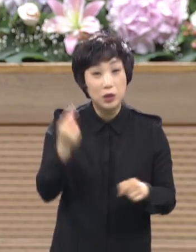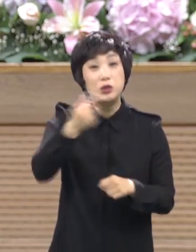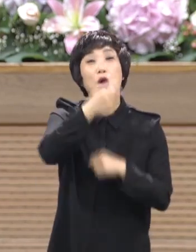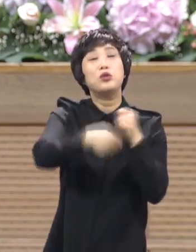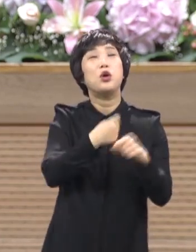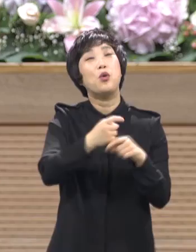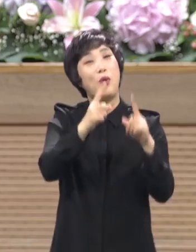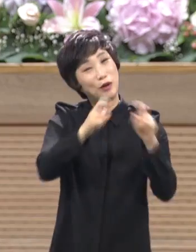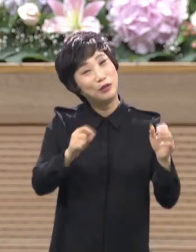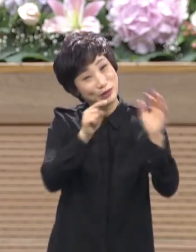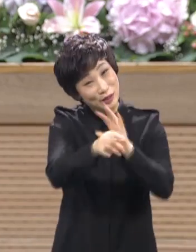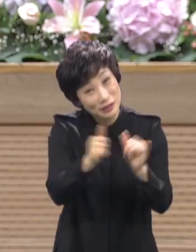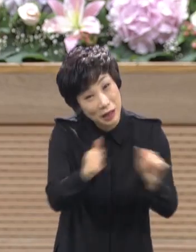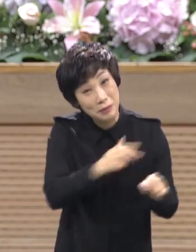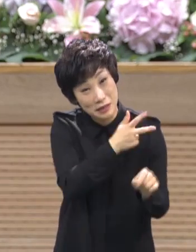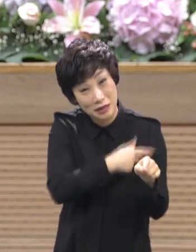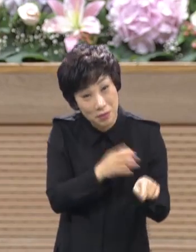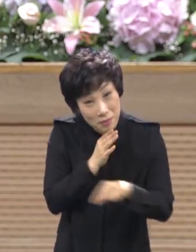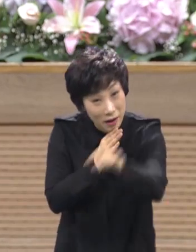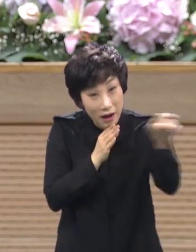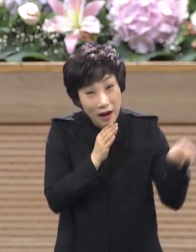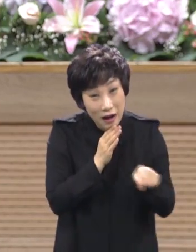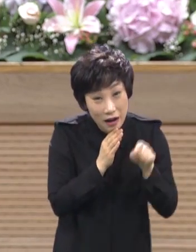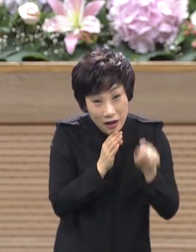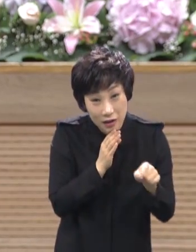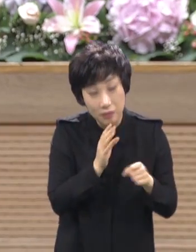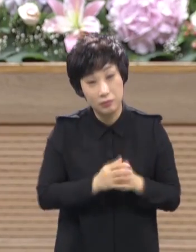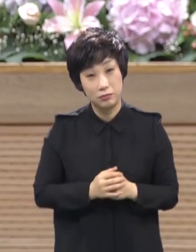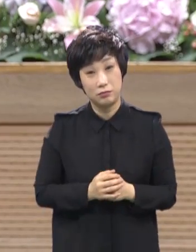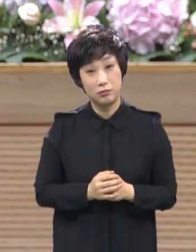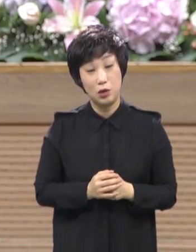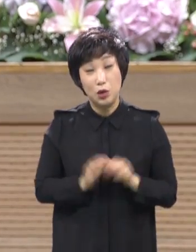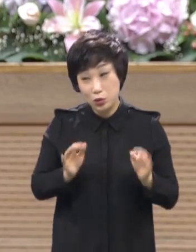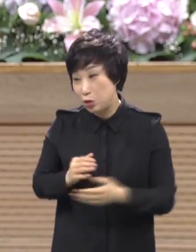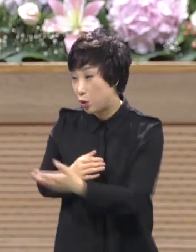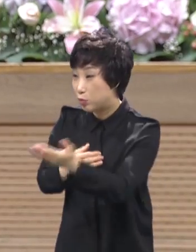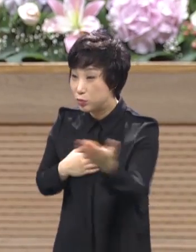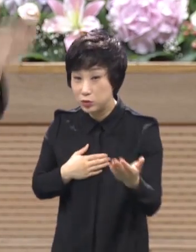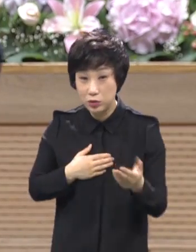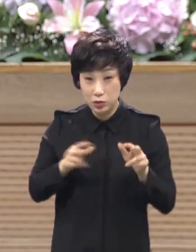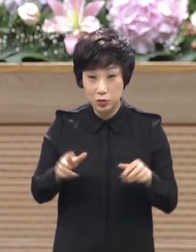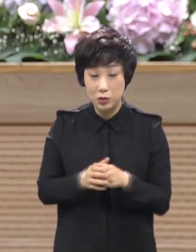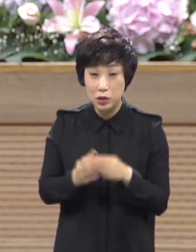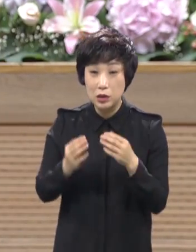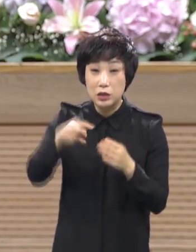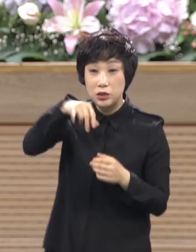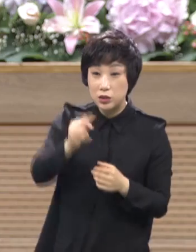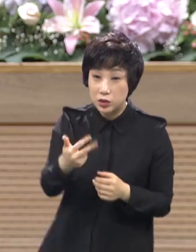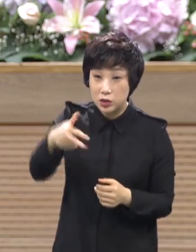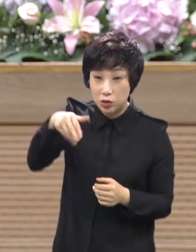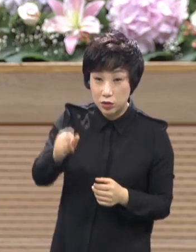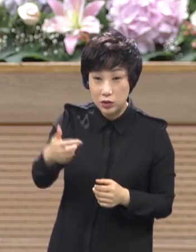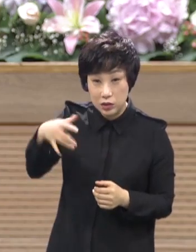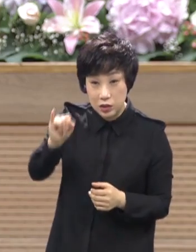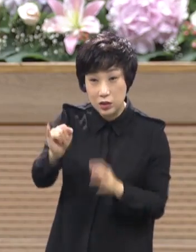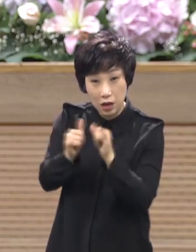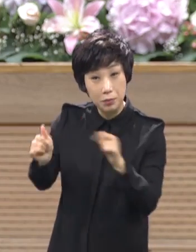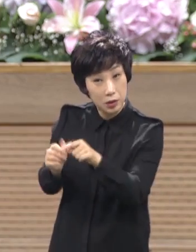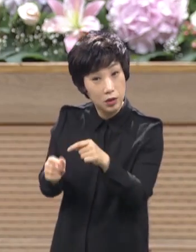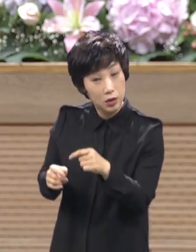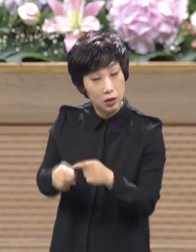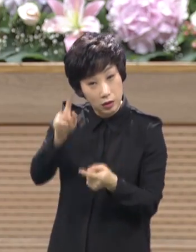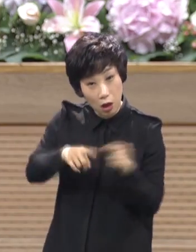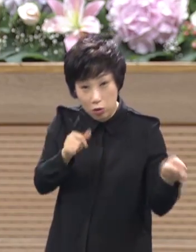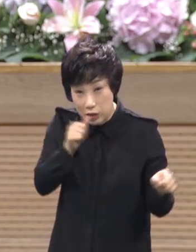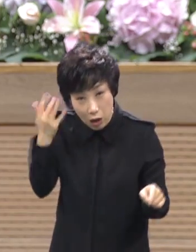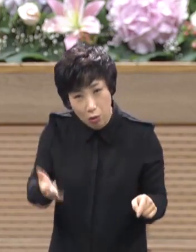천륜왕국에 들어갈 자들이. 그런 자들이라는 거예요. 근데 지금 저 신천지 사람들이 그럽니까?